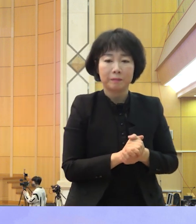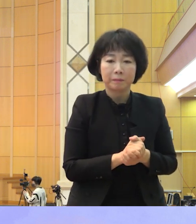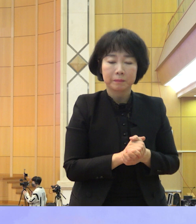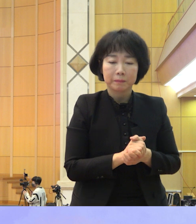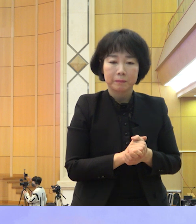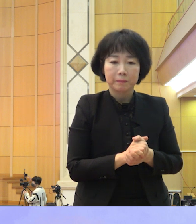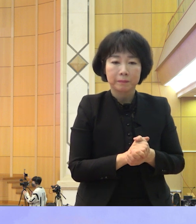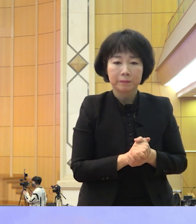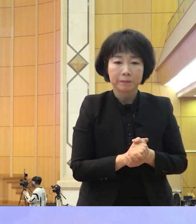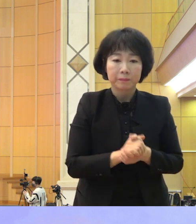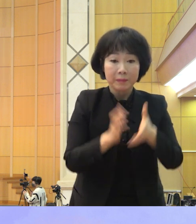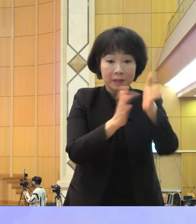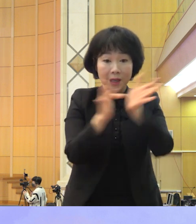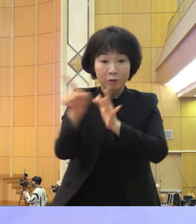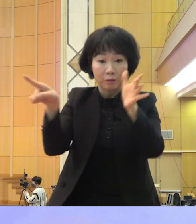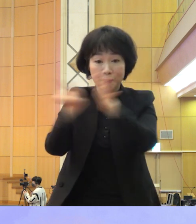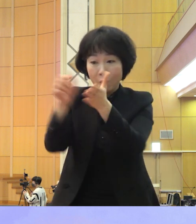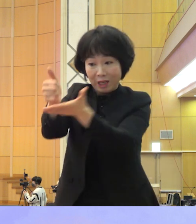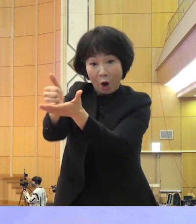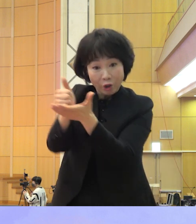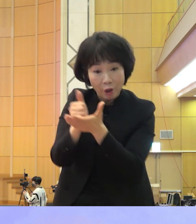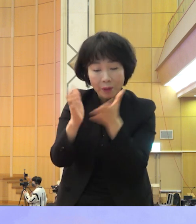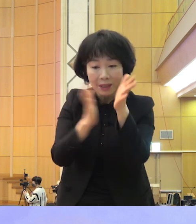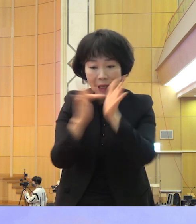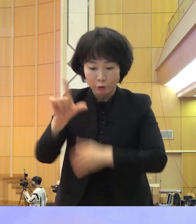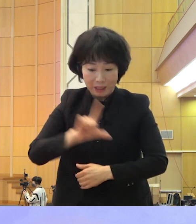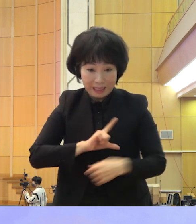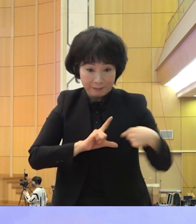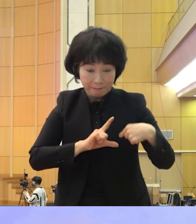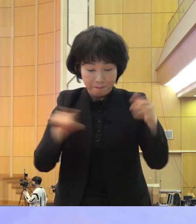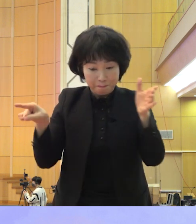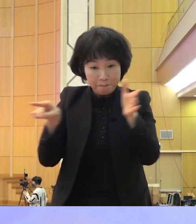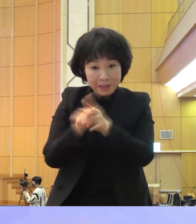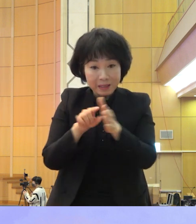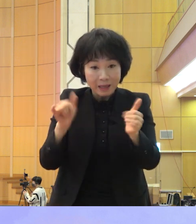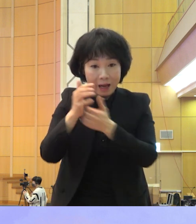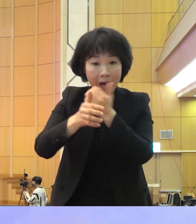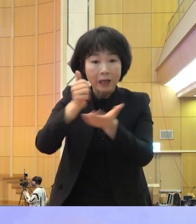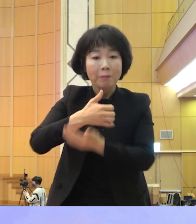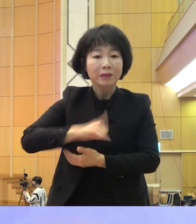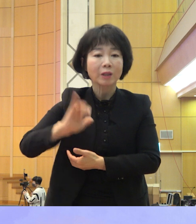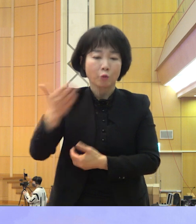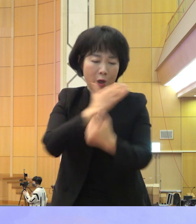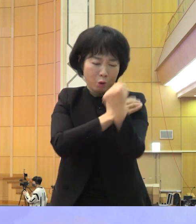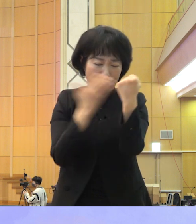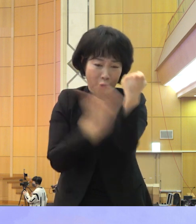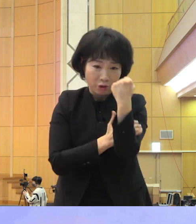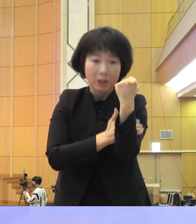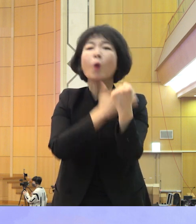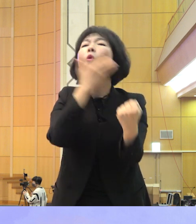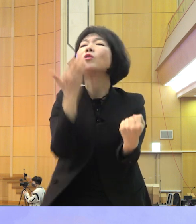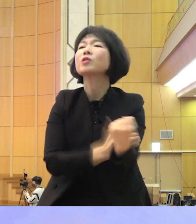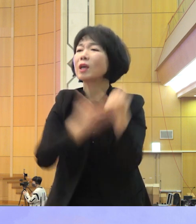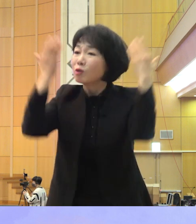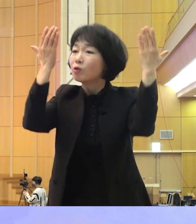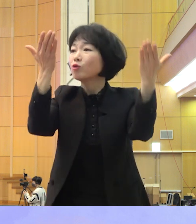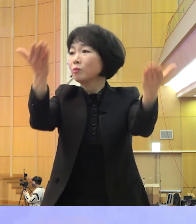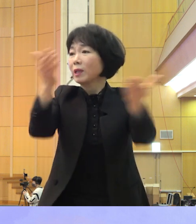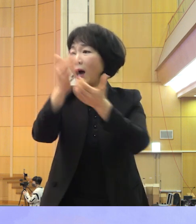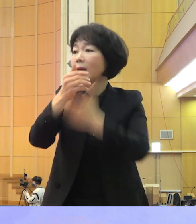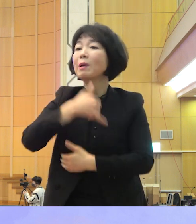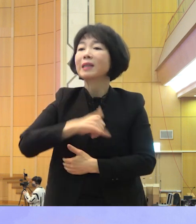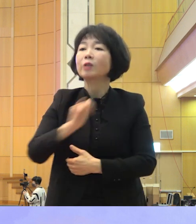이런 말이 있습니다. 영접하는 자, 그 이름을 믿는 자들에게는 하나님의 자녀가 되는 권세를 준다. 권세란 말은